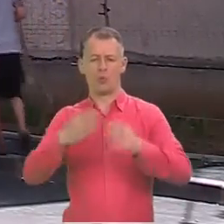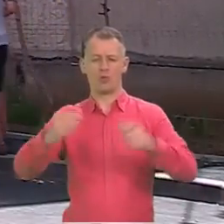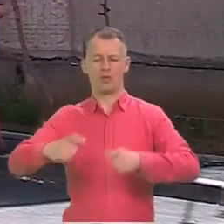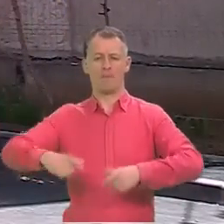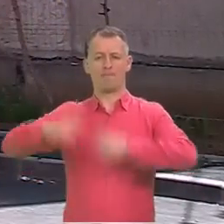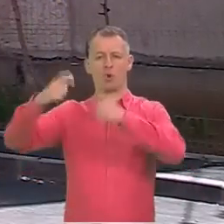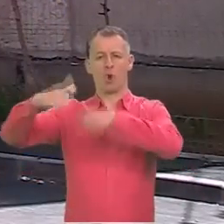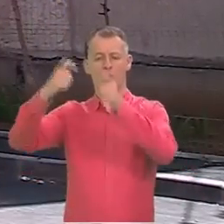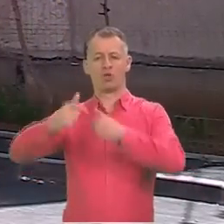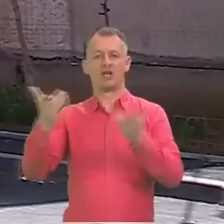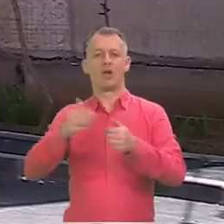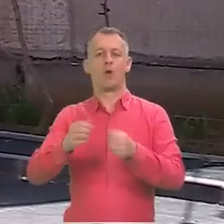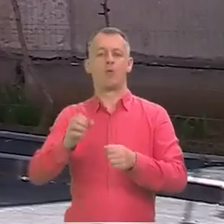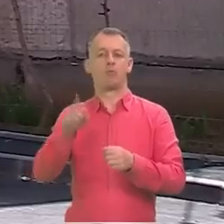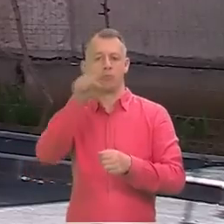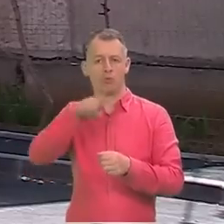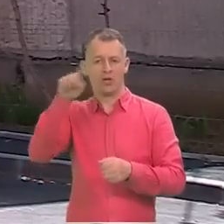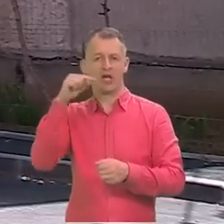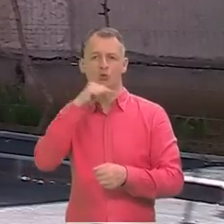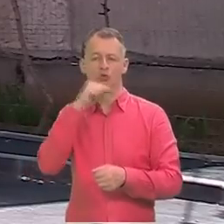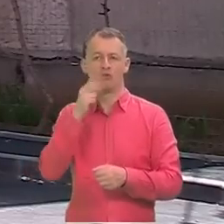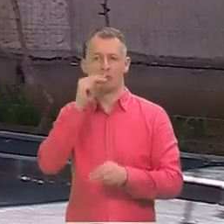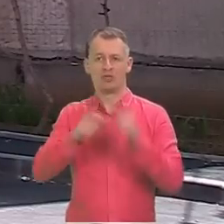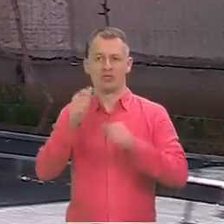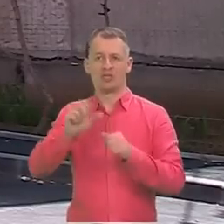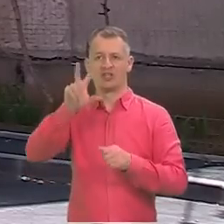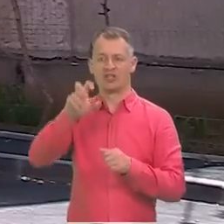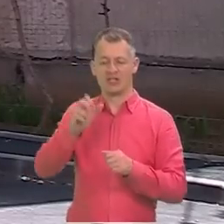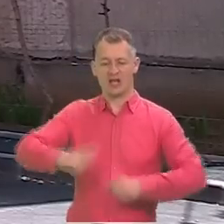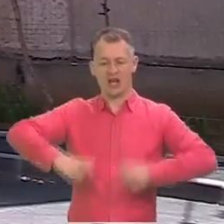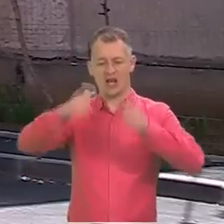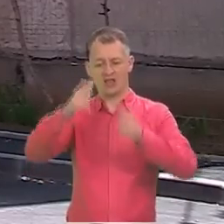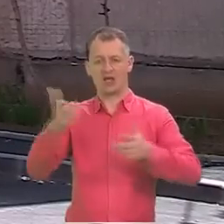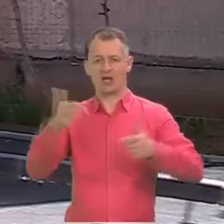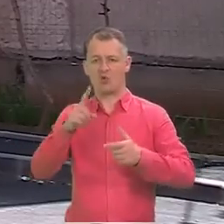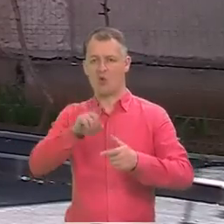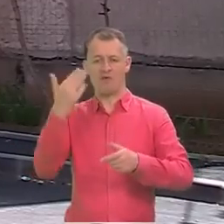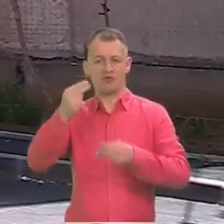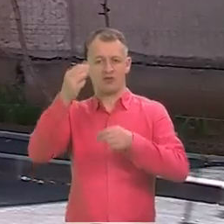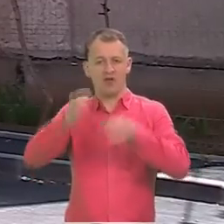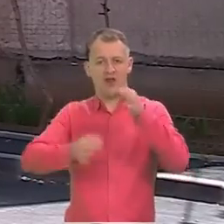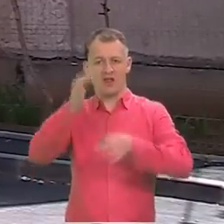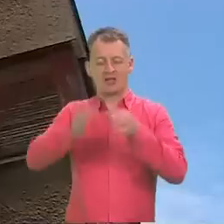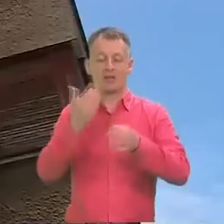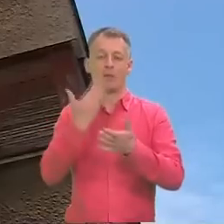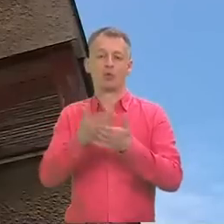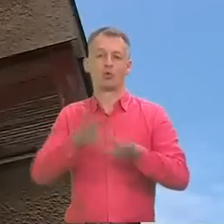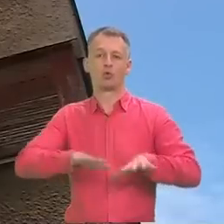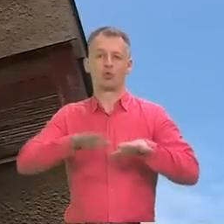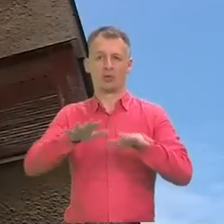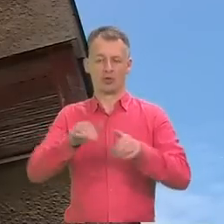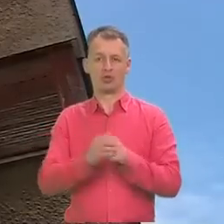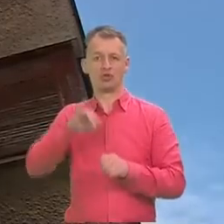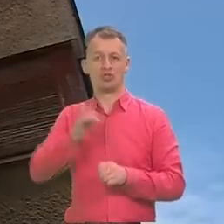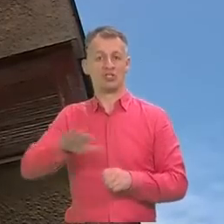aici cu bulină roșie. De asemenea, vorbim și de aproximativ 30 de clădiri care încă nu au fost evaluate seismic. Și sectorul 2